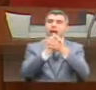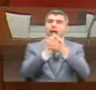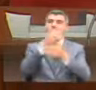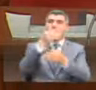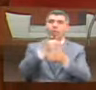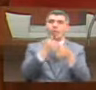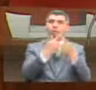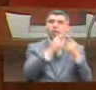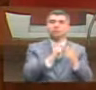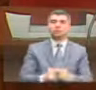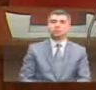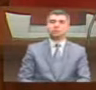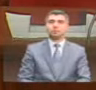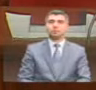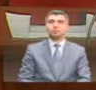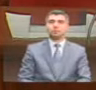وباقي أعضاء مجموعته.